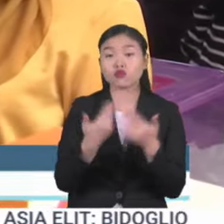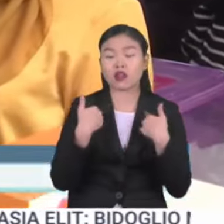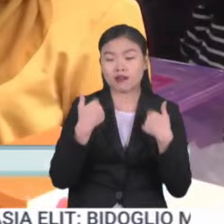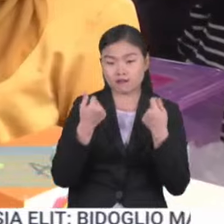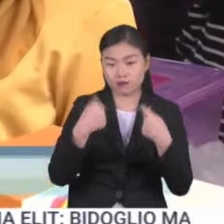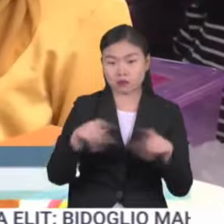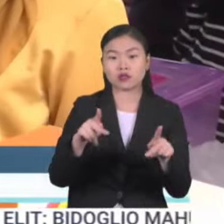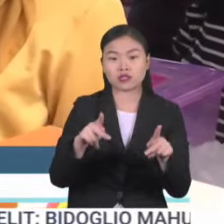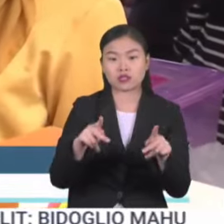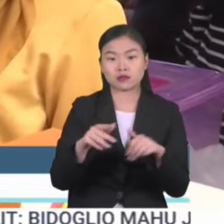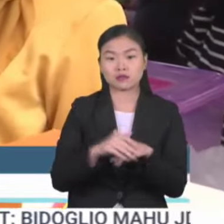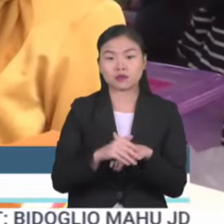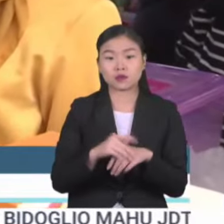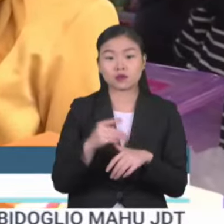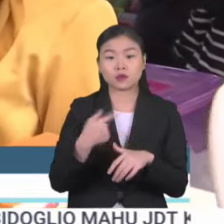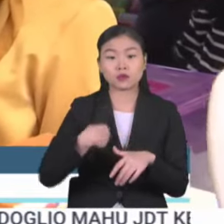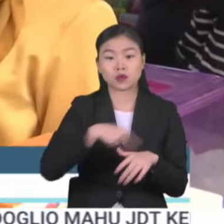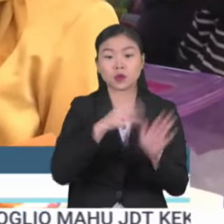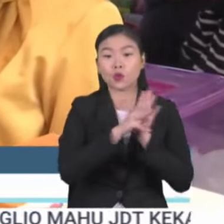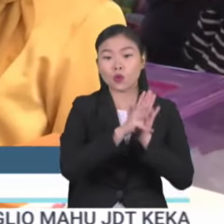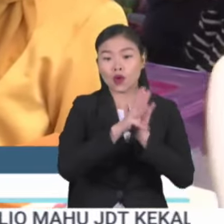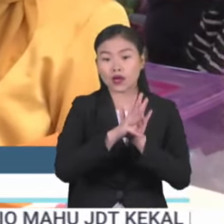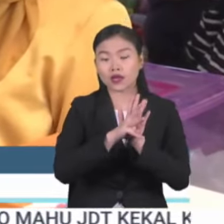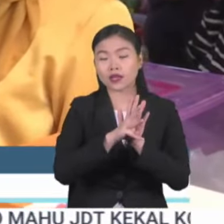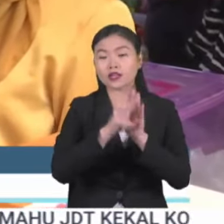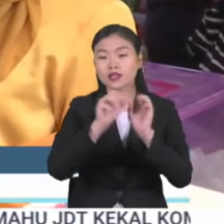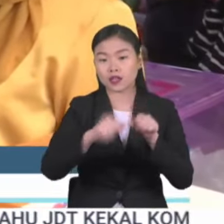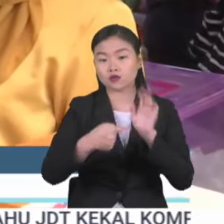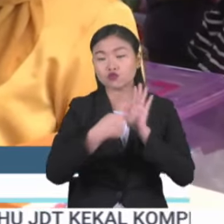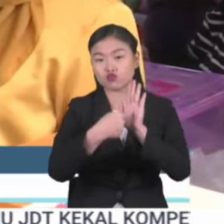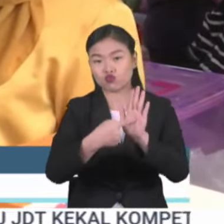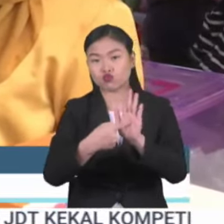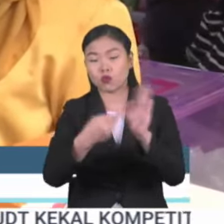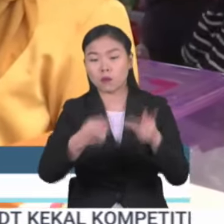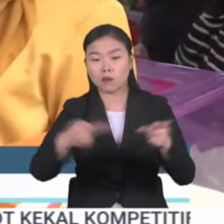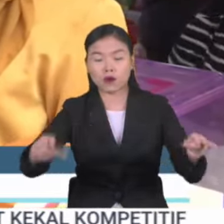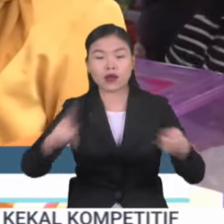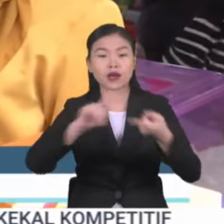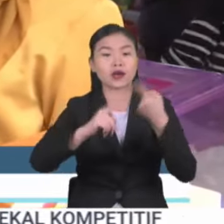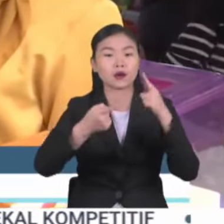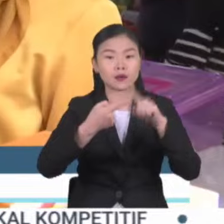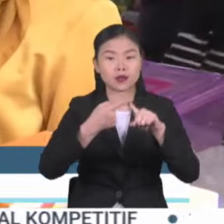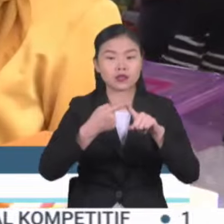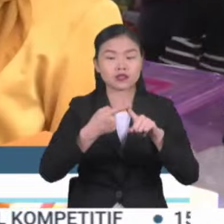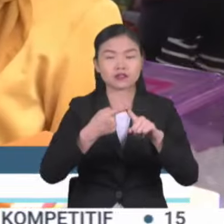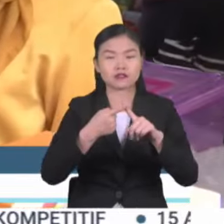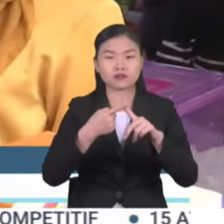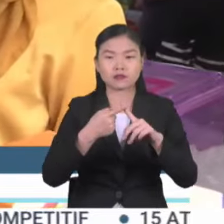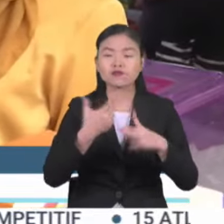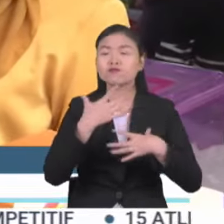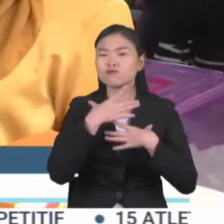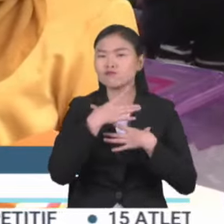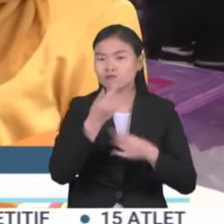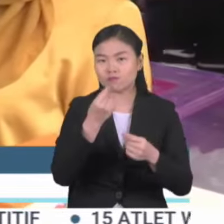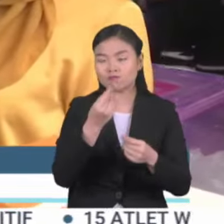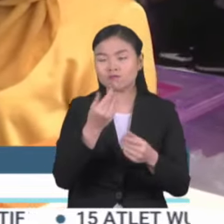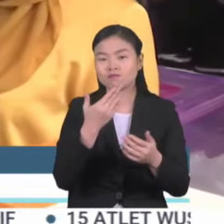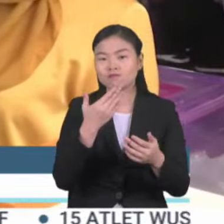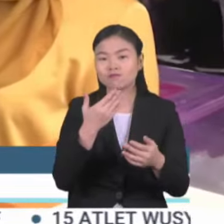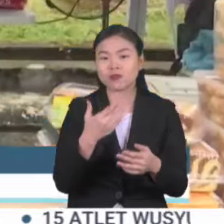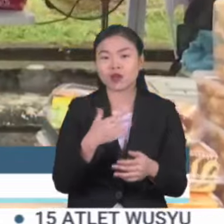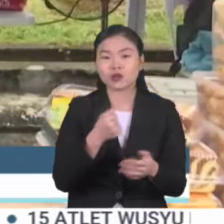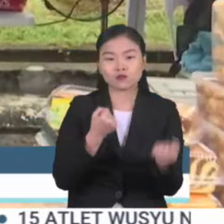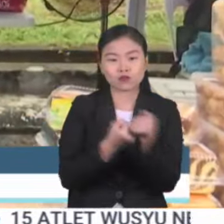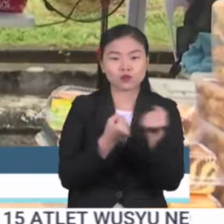wakil untuk memperkenalkan produk-produk sahabat kami. Jadi kami memang suka, sangat suka dan menyokong program seperti